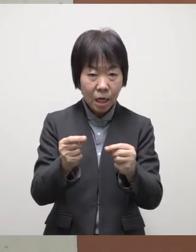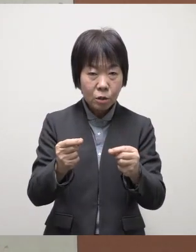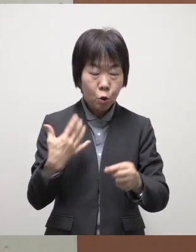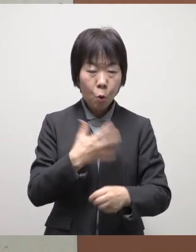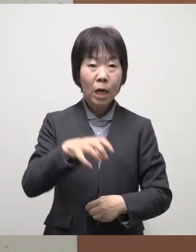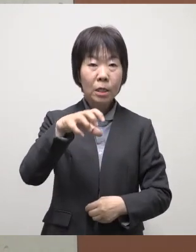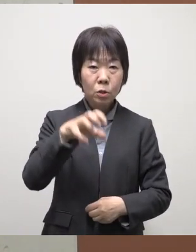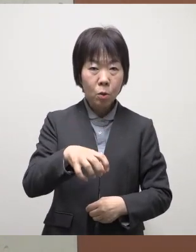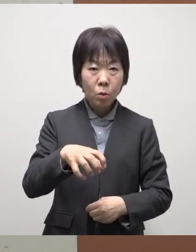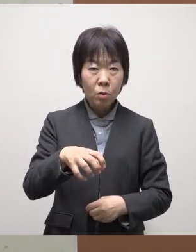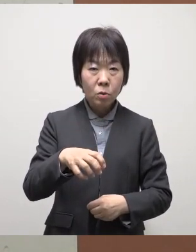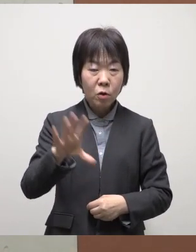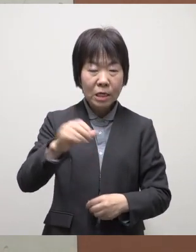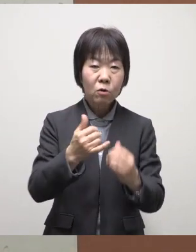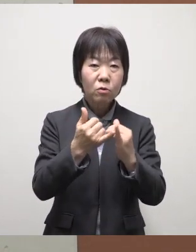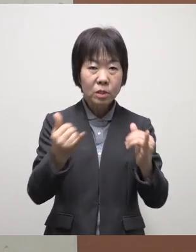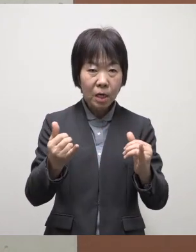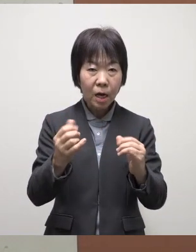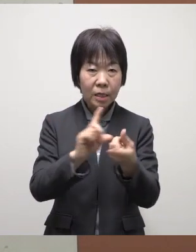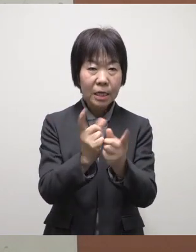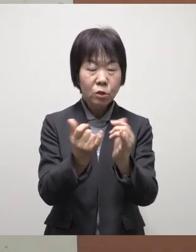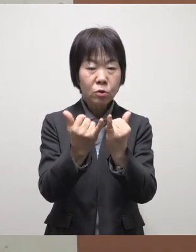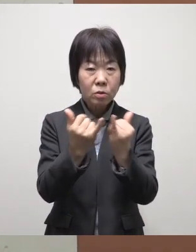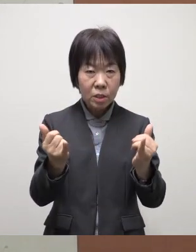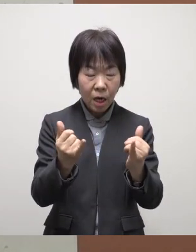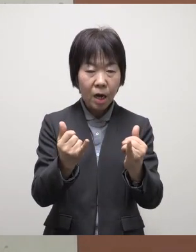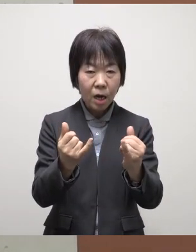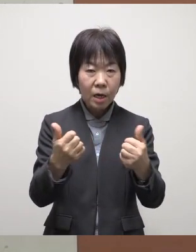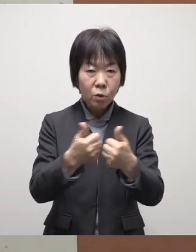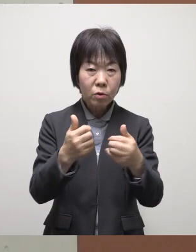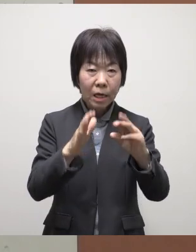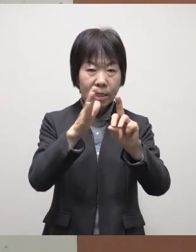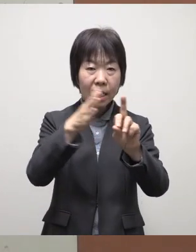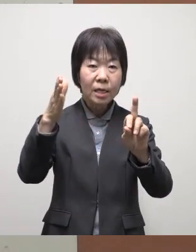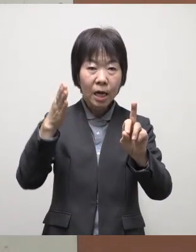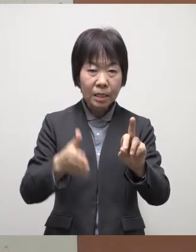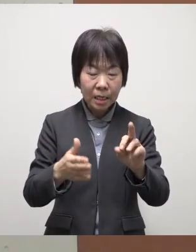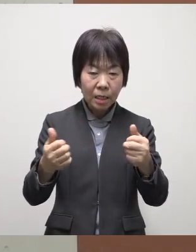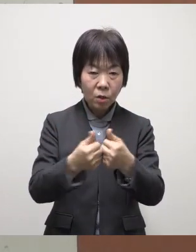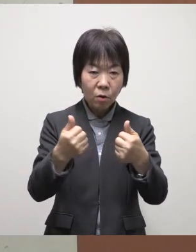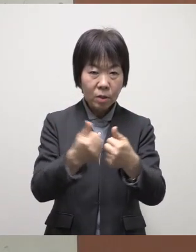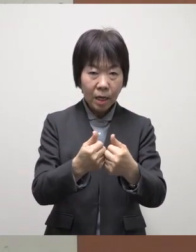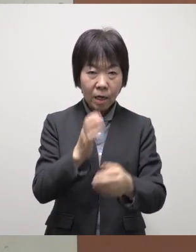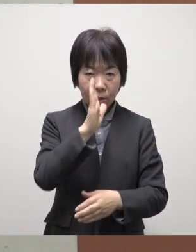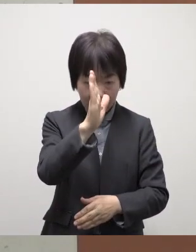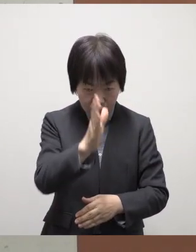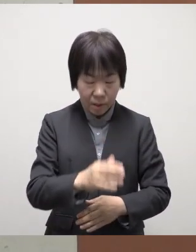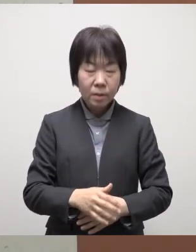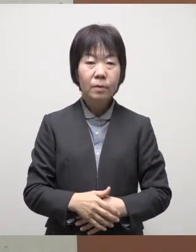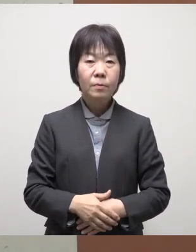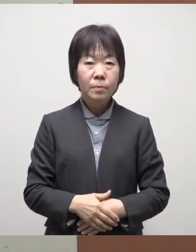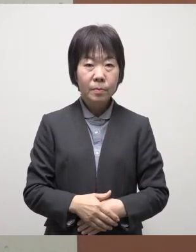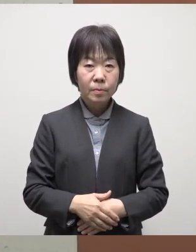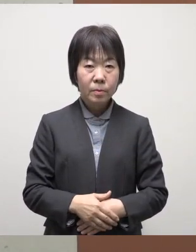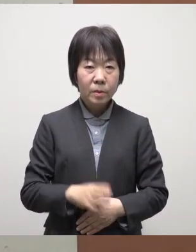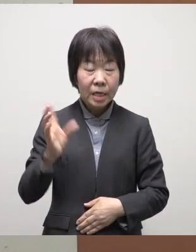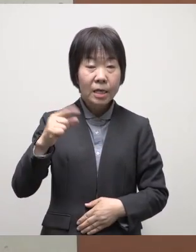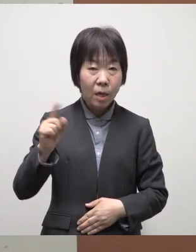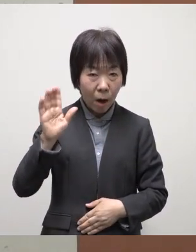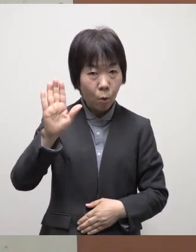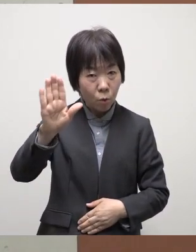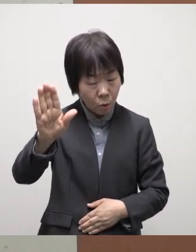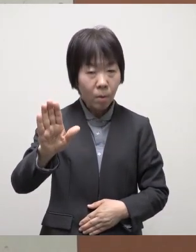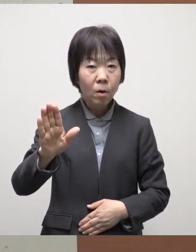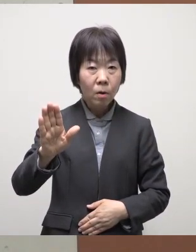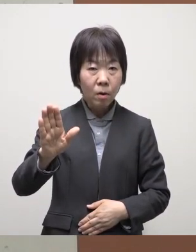保健所の帰国者接触者相談センターにご相談ください県では